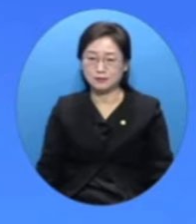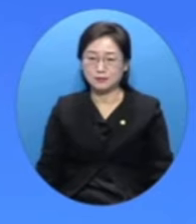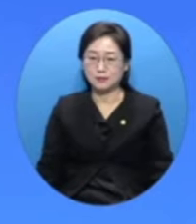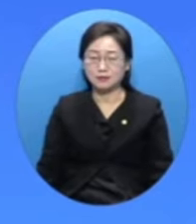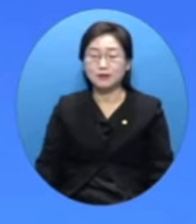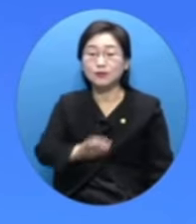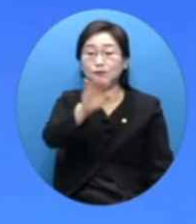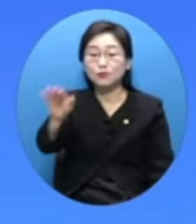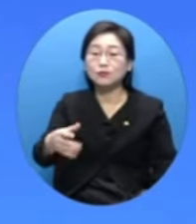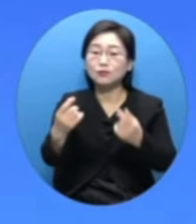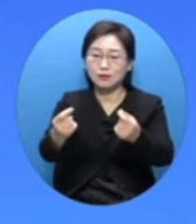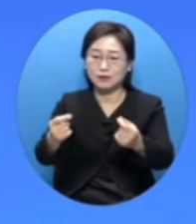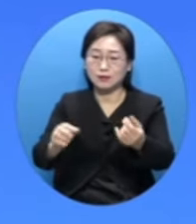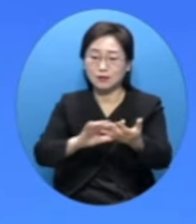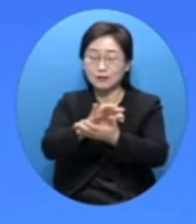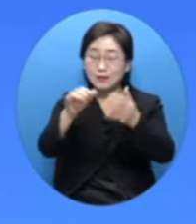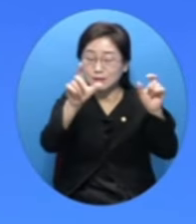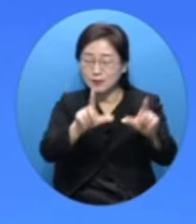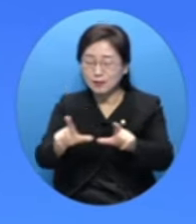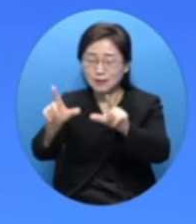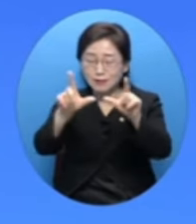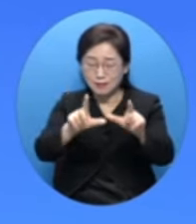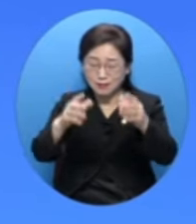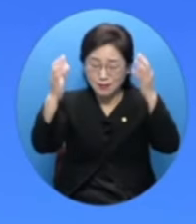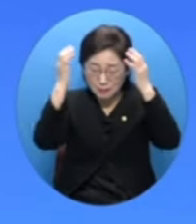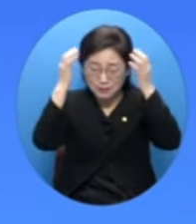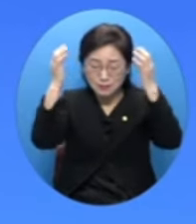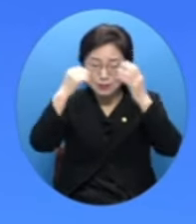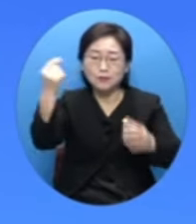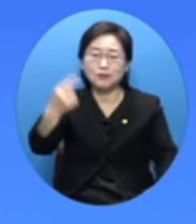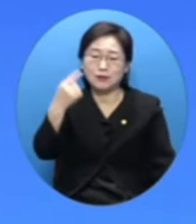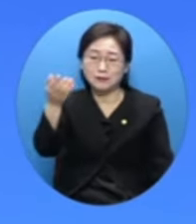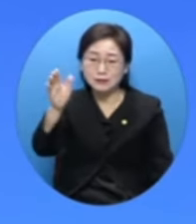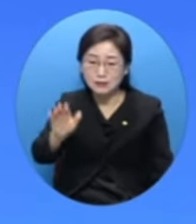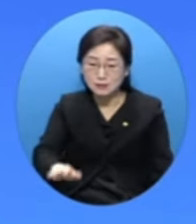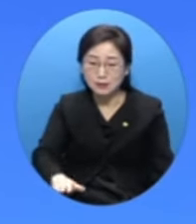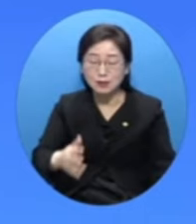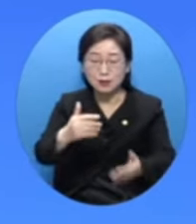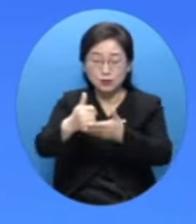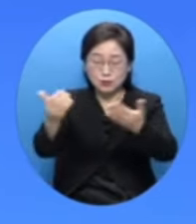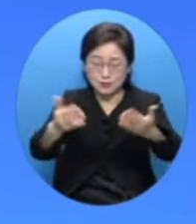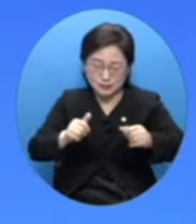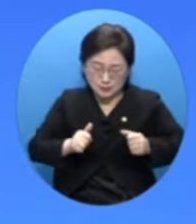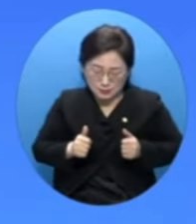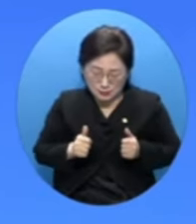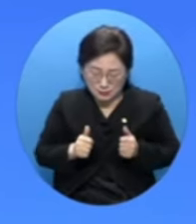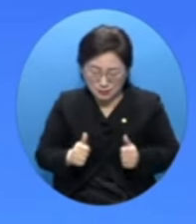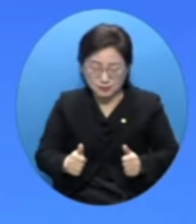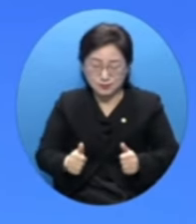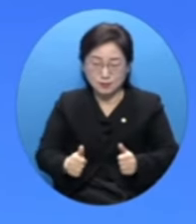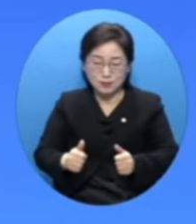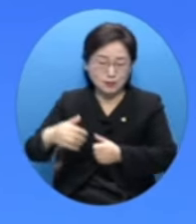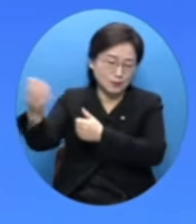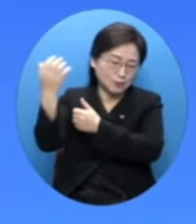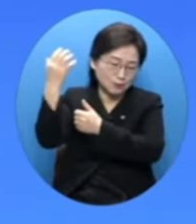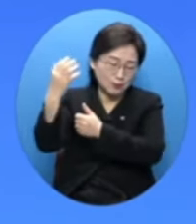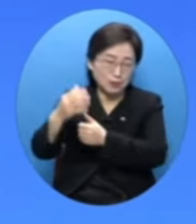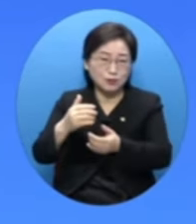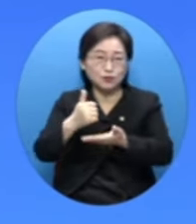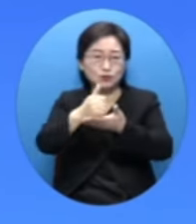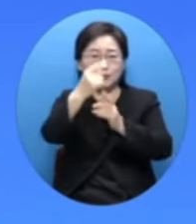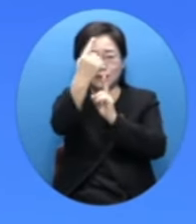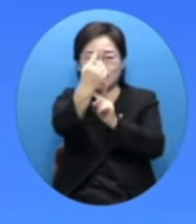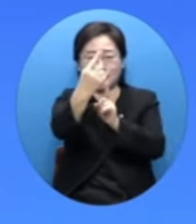우리가 선언을 할 때 환난과 핍박이 다가오기도 합니다. 그러나 절대 우리가 주님을 할 때 누가 뭐라 그래도 주님과 나와의 관계가 가장 중요한